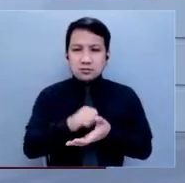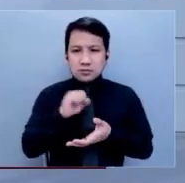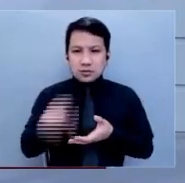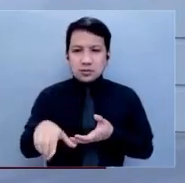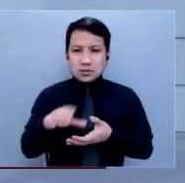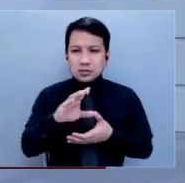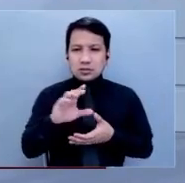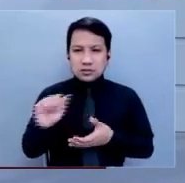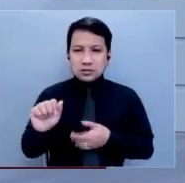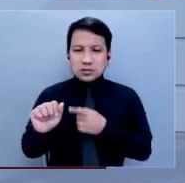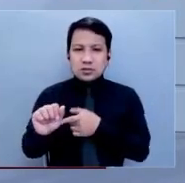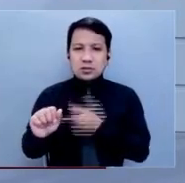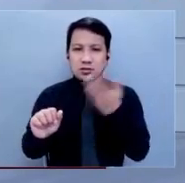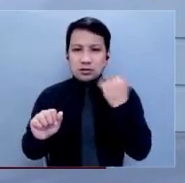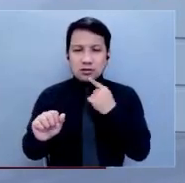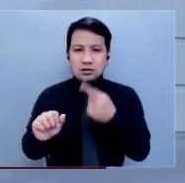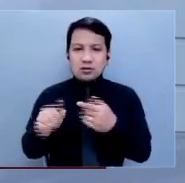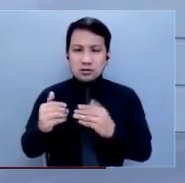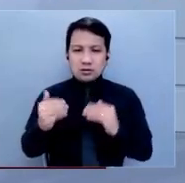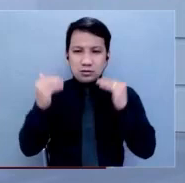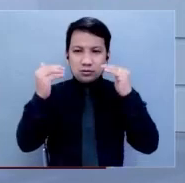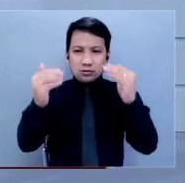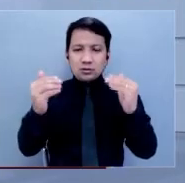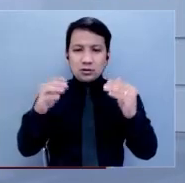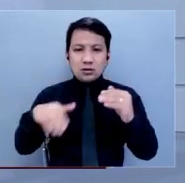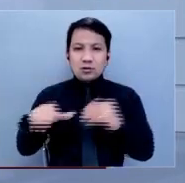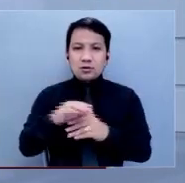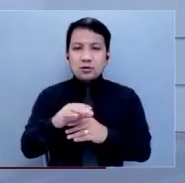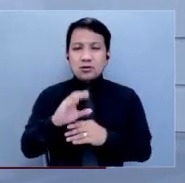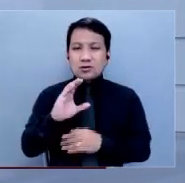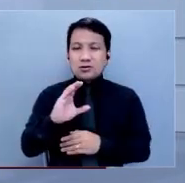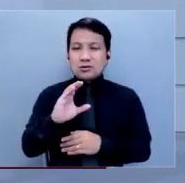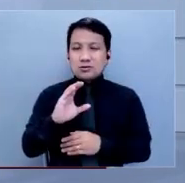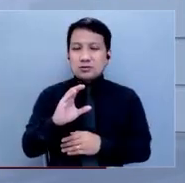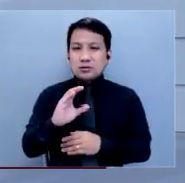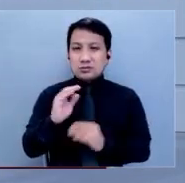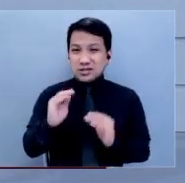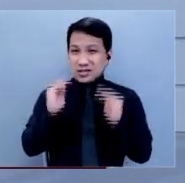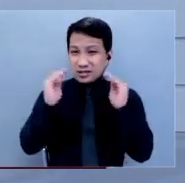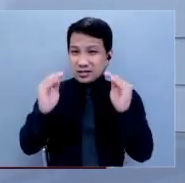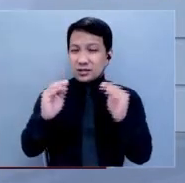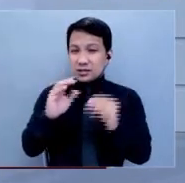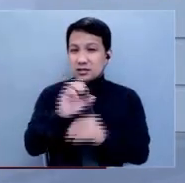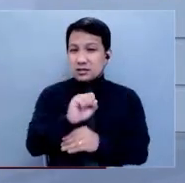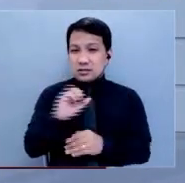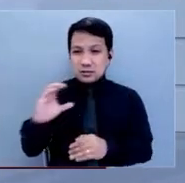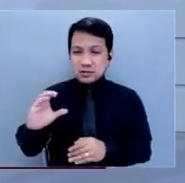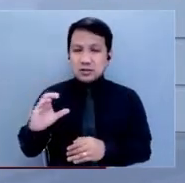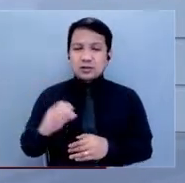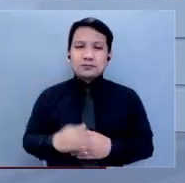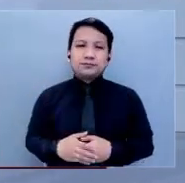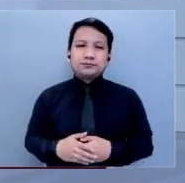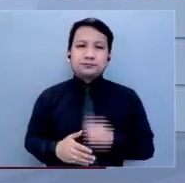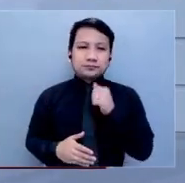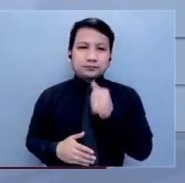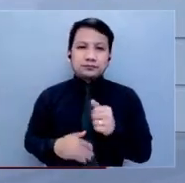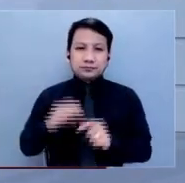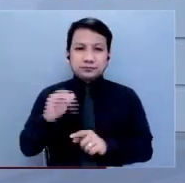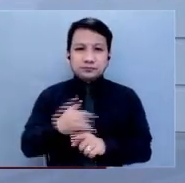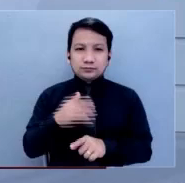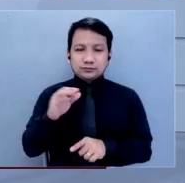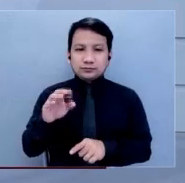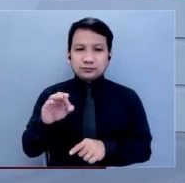petisyon ni Marcos kaya't inakit po ito sa Korte Suprema. At noong June